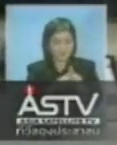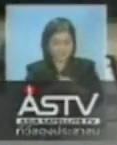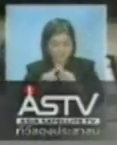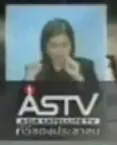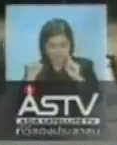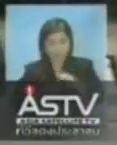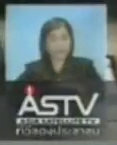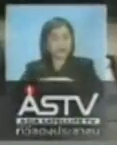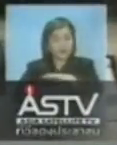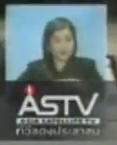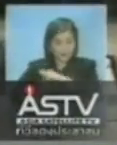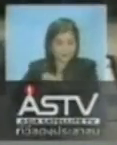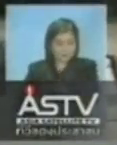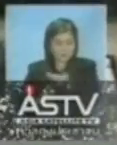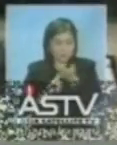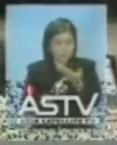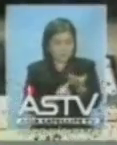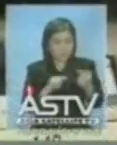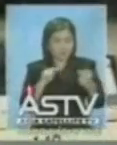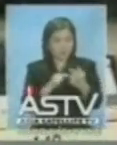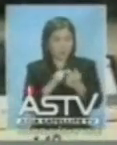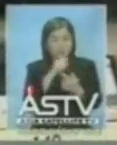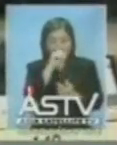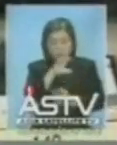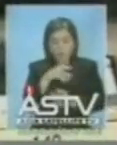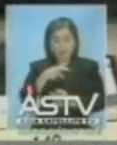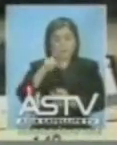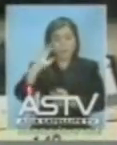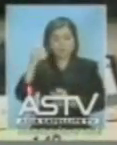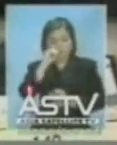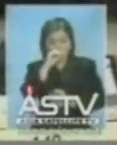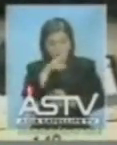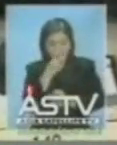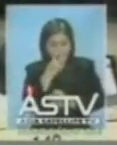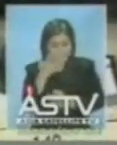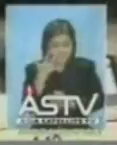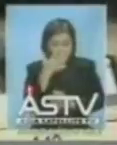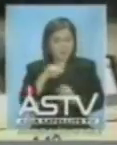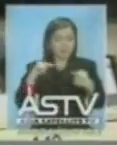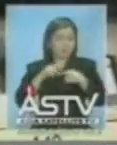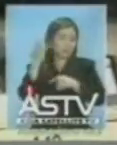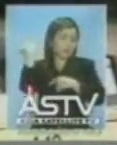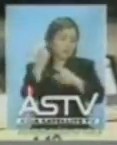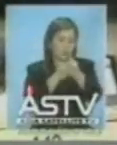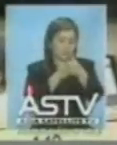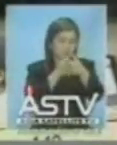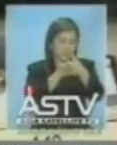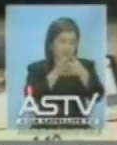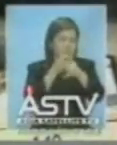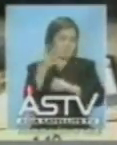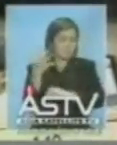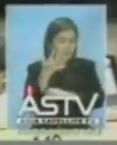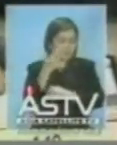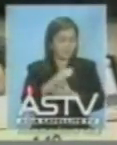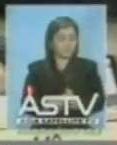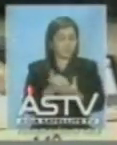อย่างที่ทางตัวแทนของคณะกรรมการปปช.ได้พูดว่าไม่มีการปรากฏในการสอบสวนของคณะกรรมการปปช.นะครับแล้ว